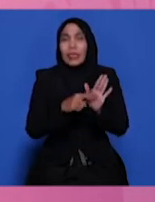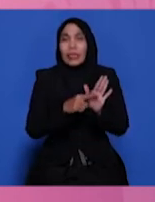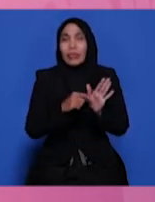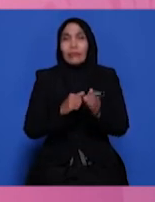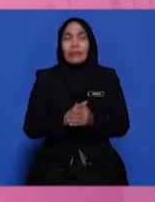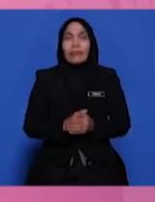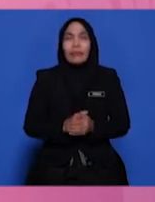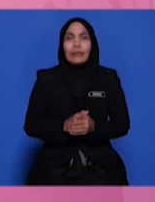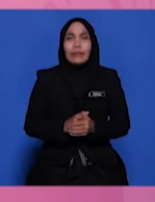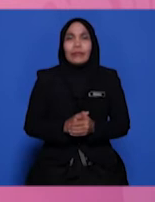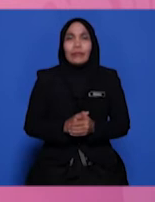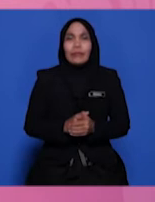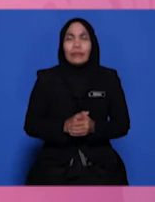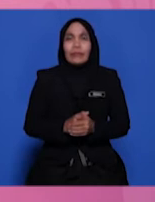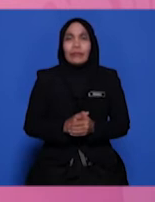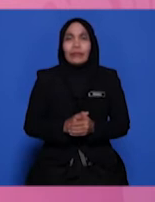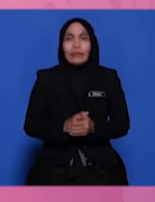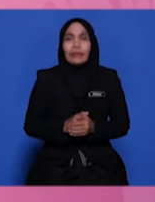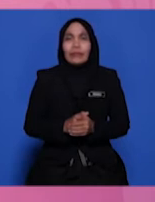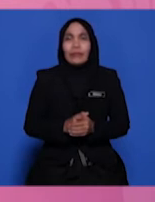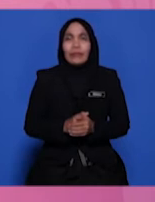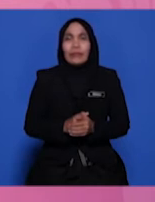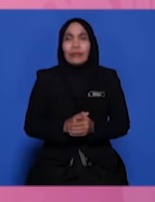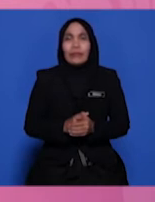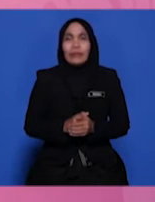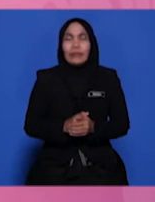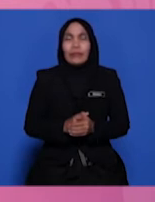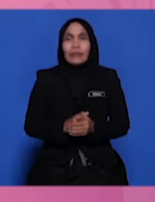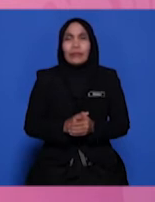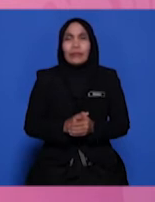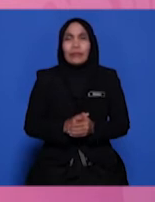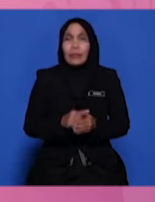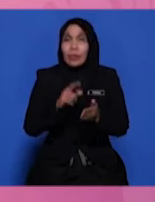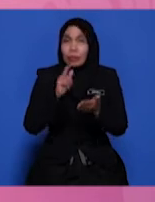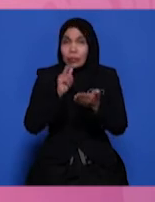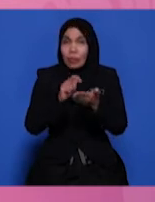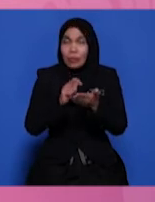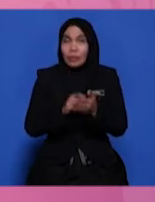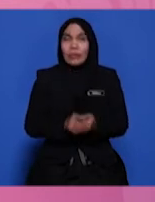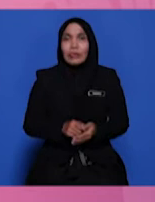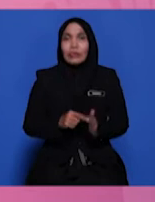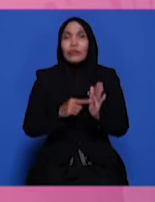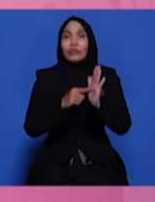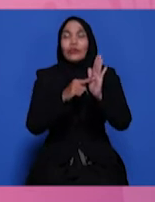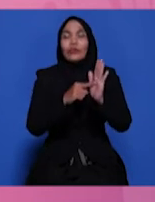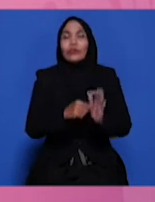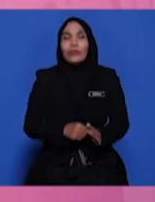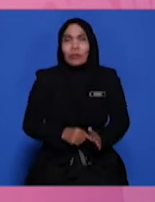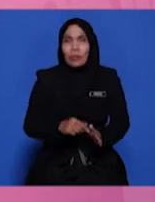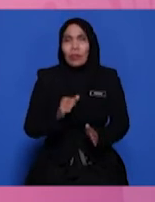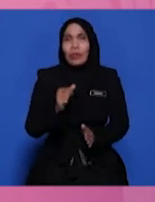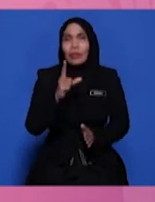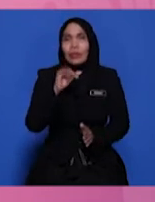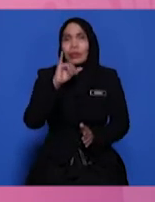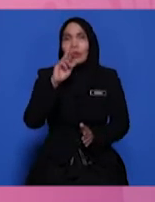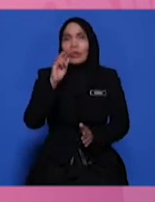RM462. Tanda negatif menunjukkan aliran tunai negatif. Ini akan membebankan Puan Li dan